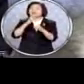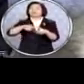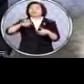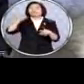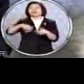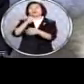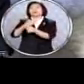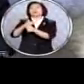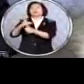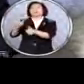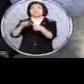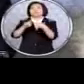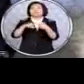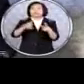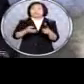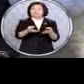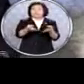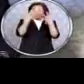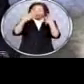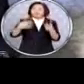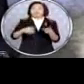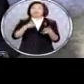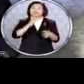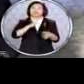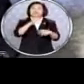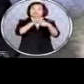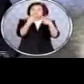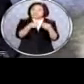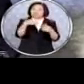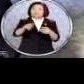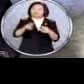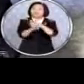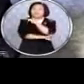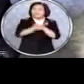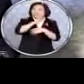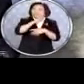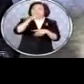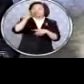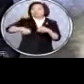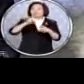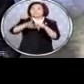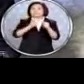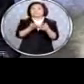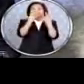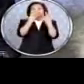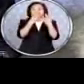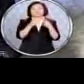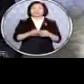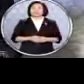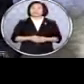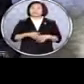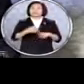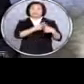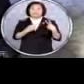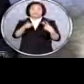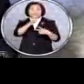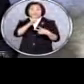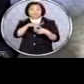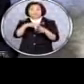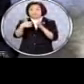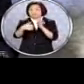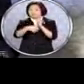判刑的，有一位背信被判刑的，有一位贪污被判8年的。蔡主席还告诉大家，最好的名单